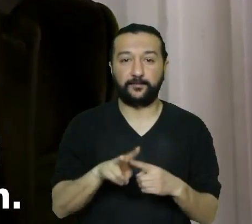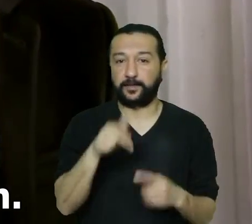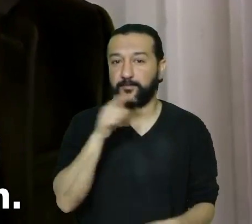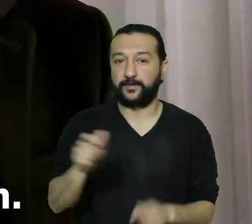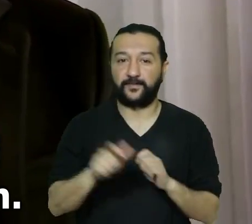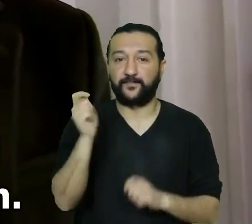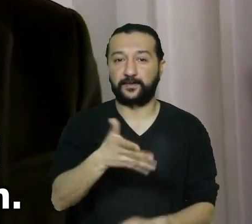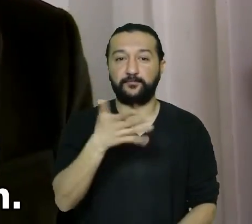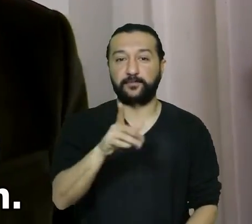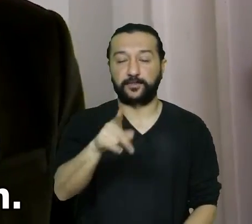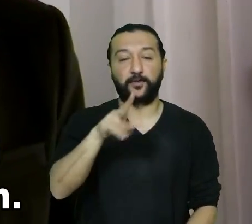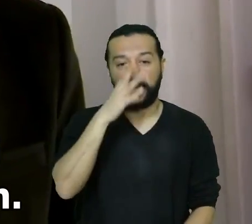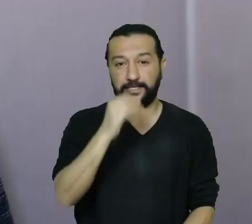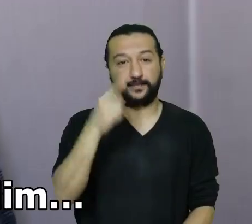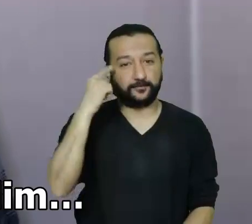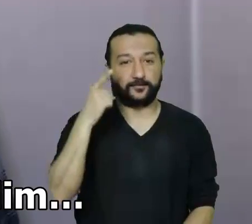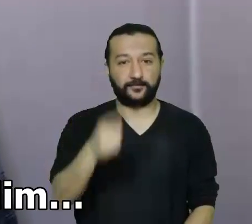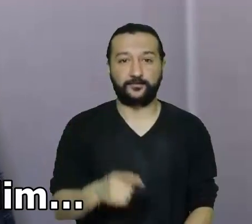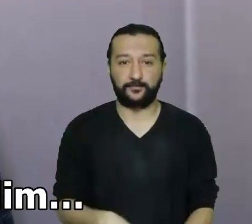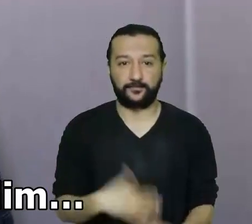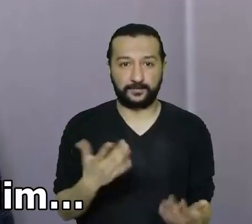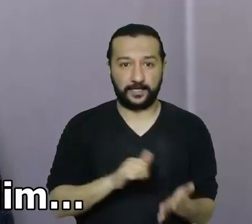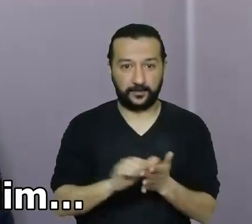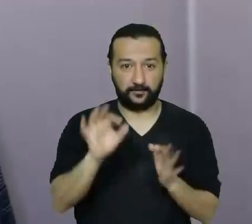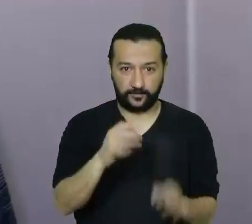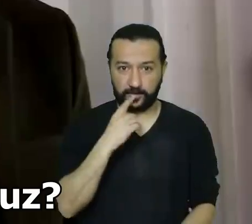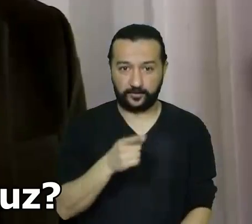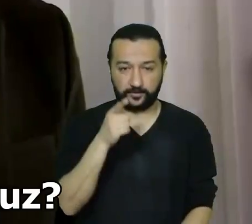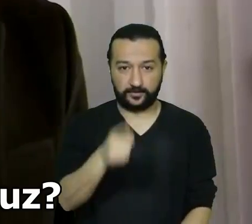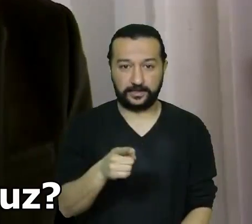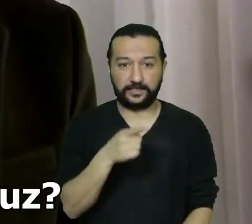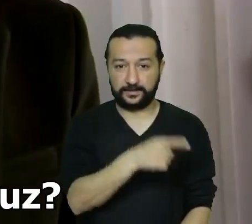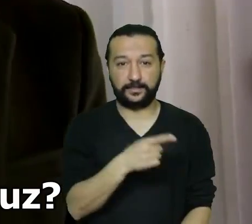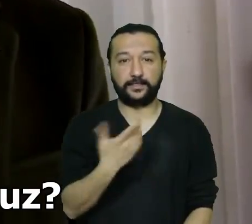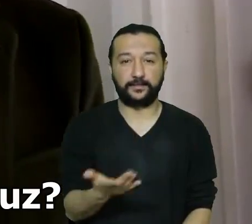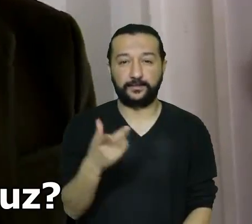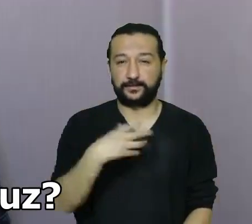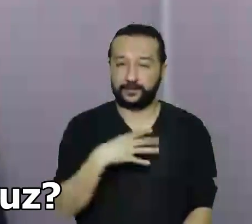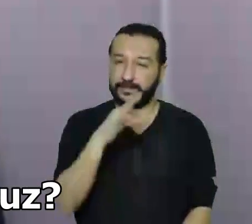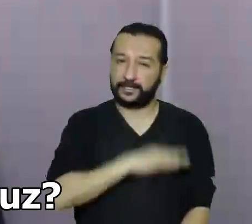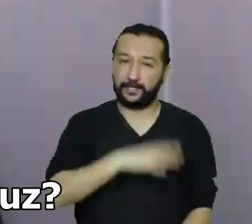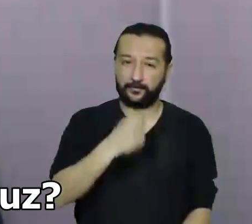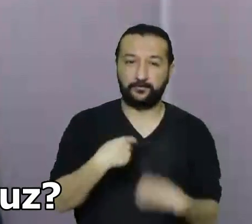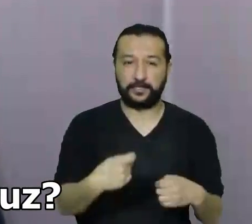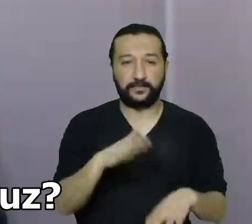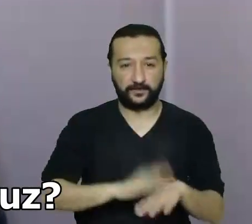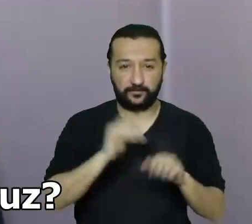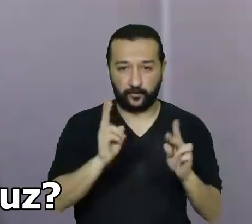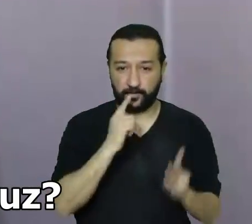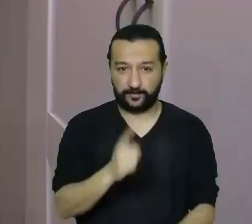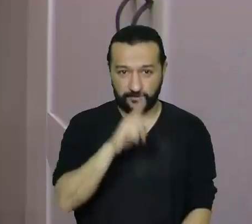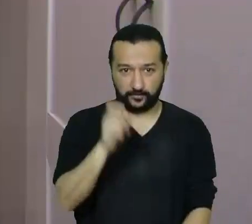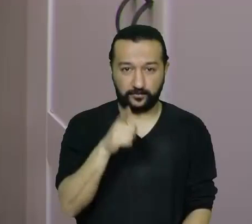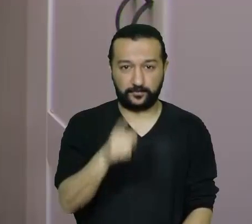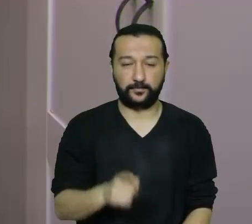babamın vereceği 5.000 liralık ödülü düşün. Yani şey mi diyorsunuz efendim? Gazi gelecek yerden tavuk esirgeme mi